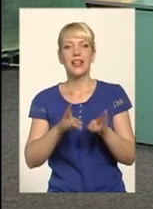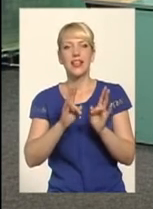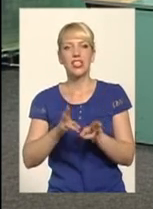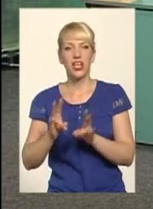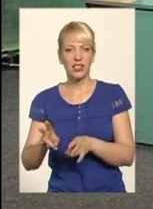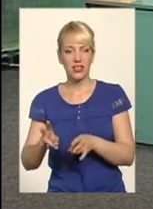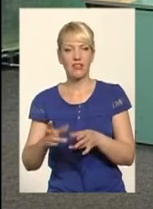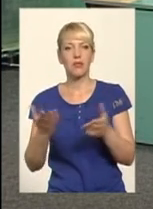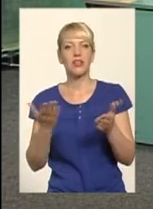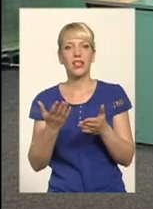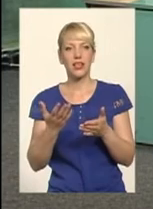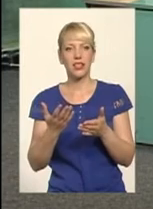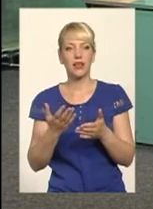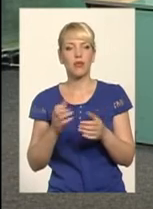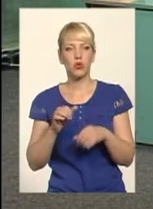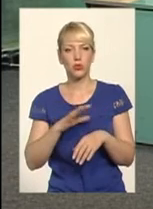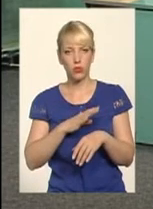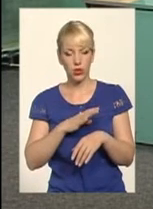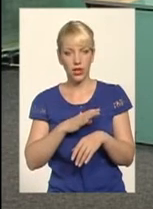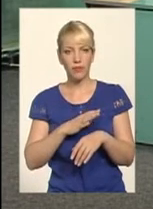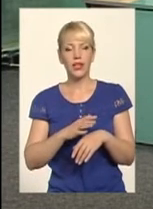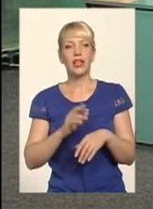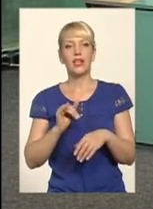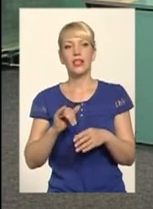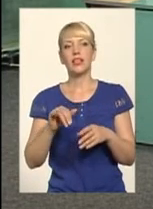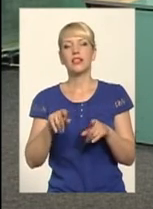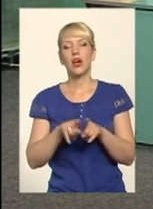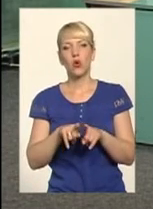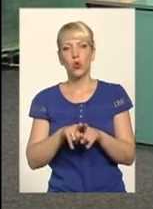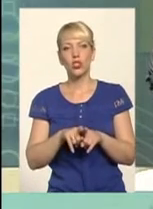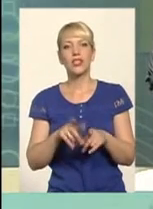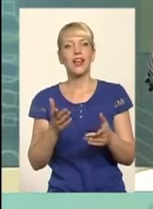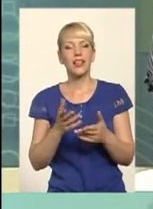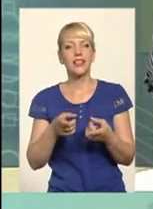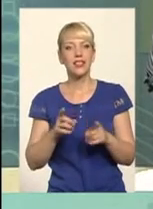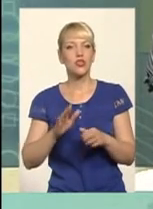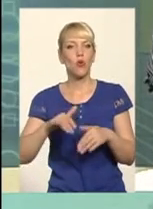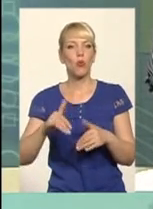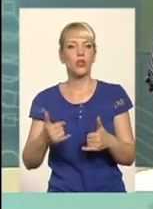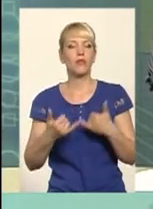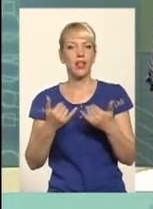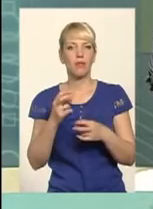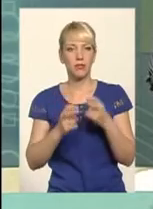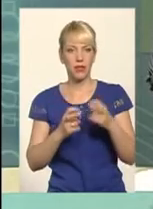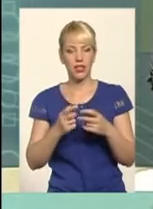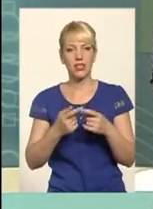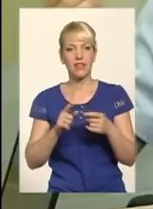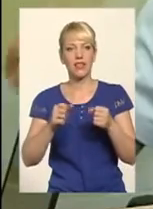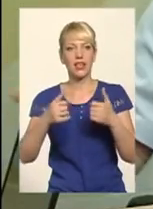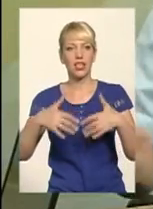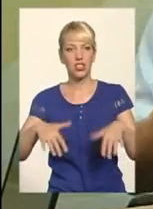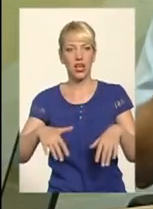може трапитися. Разом з тих своїх помилок, які несуть фінансові... Знаєте, які потім дійсно для підприємства це втрачають там